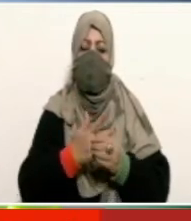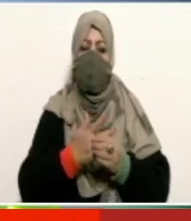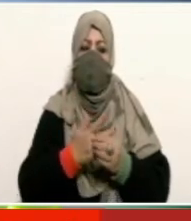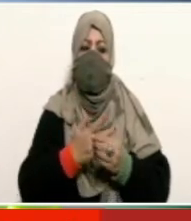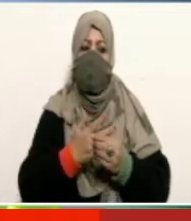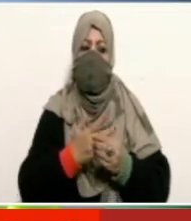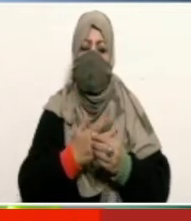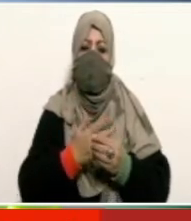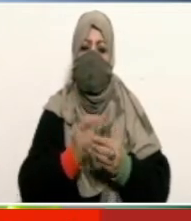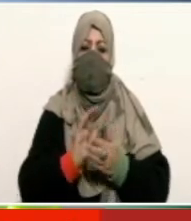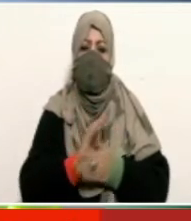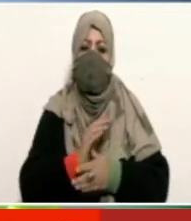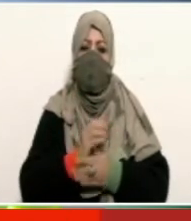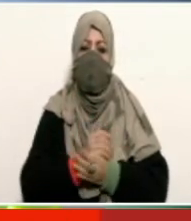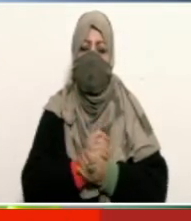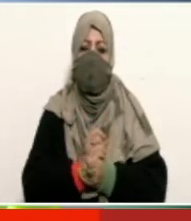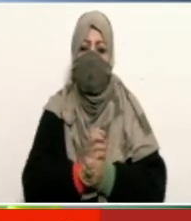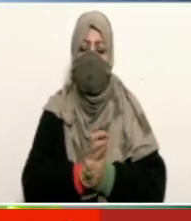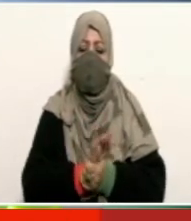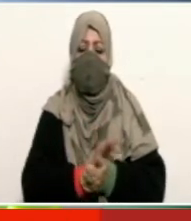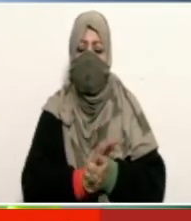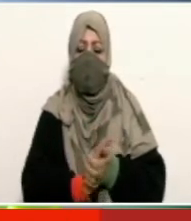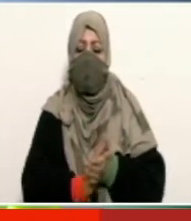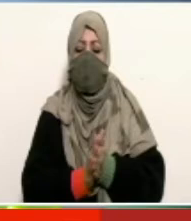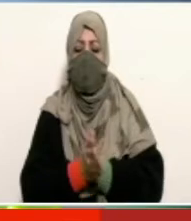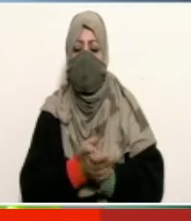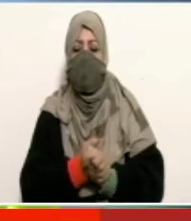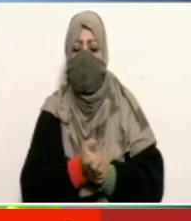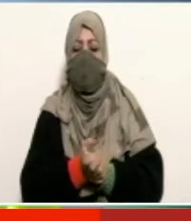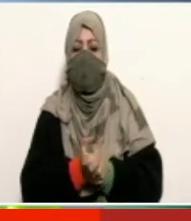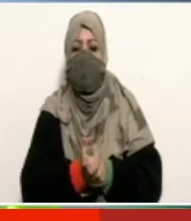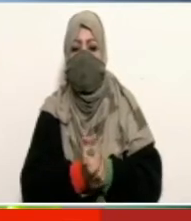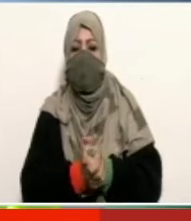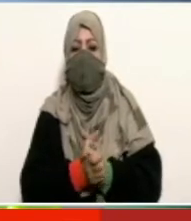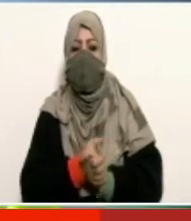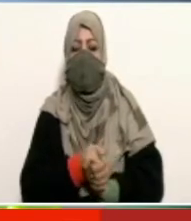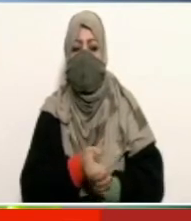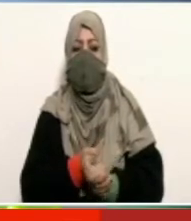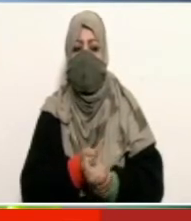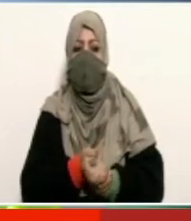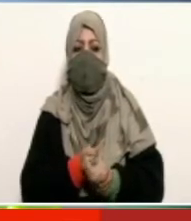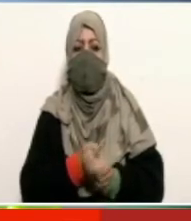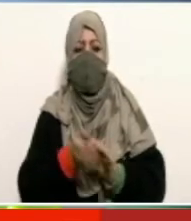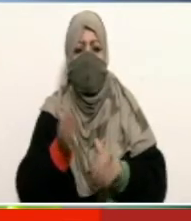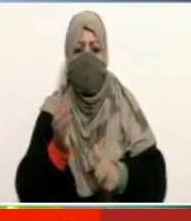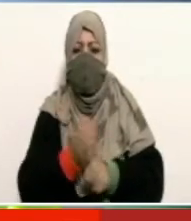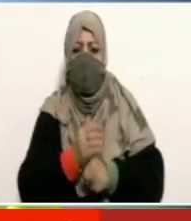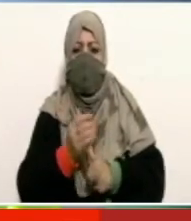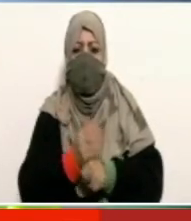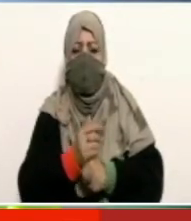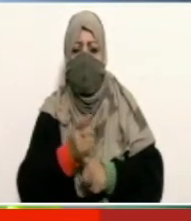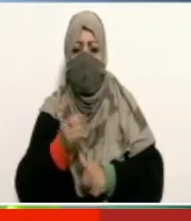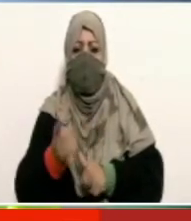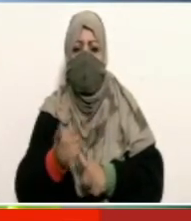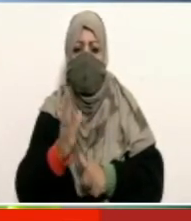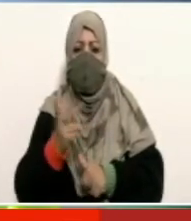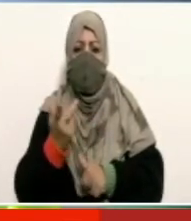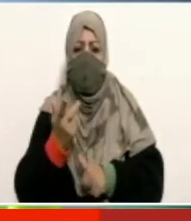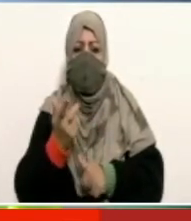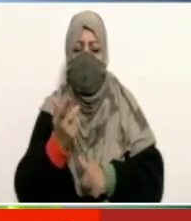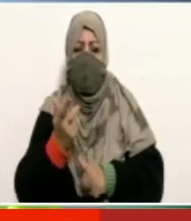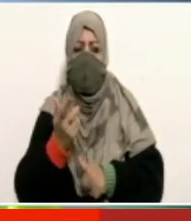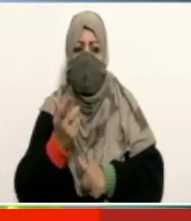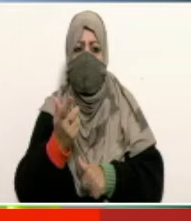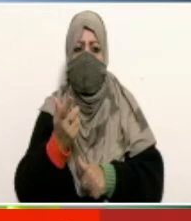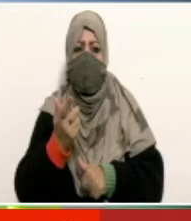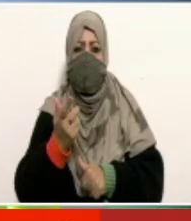رفعهاش لبيتها وما دخلش بها. يعني الآن شنو وضعها هي بس؟ أنت هذا اللي تحكي عليه. يعني شنو وضعها هي؟